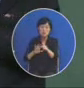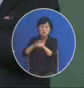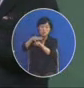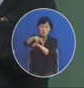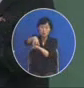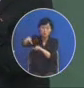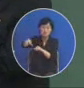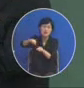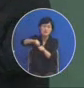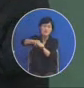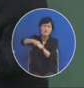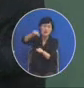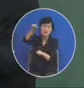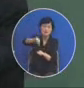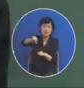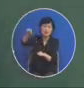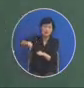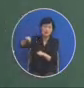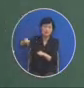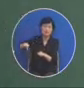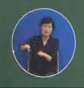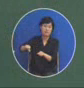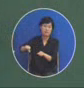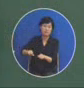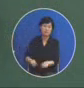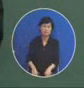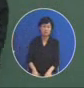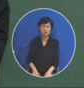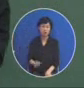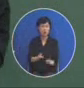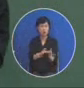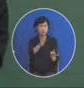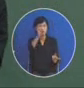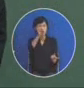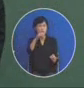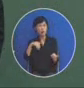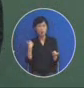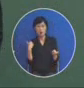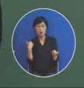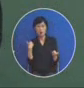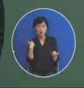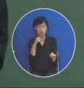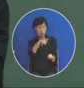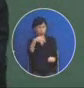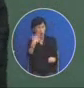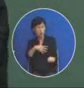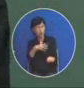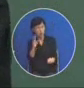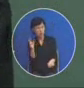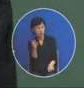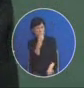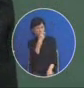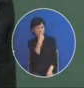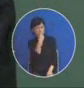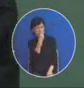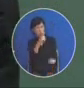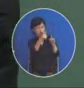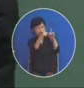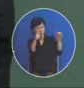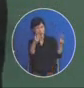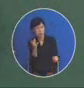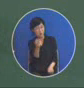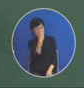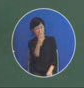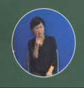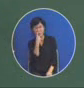is how disasters come upon the world. 여러분들은 모르면, 야, 저 대단하다 이렇게 얘기해요. And if you don't know this, and you think that those are so